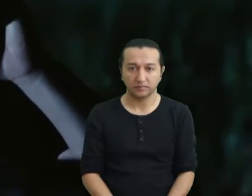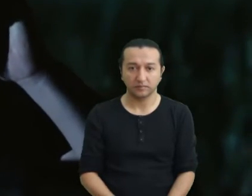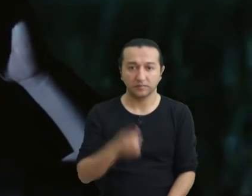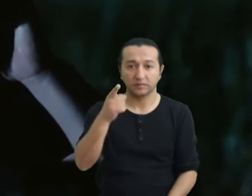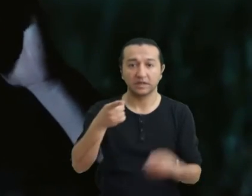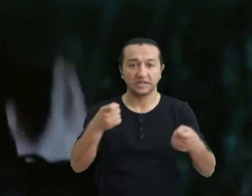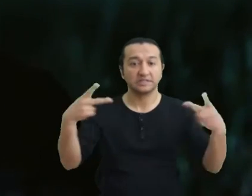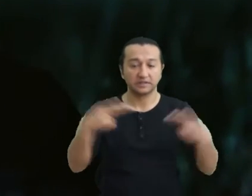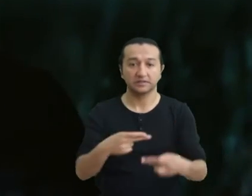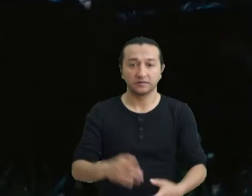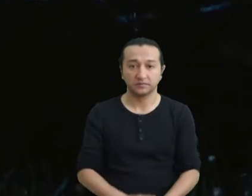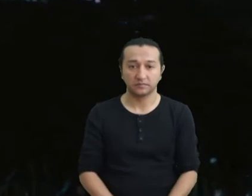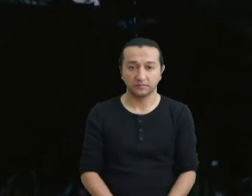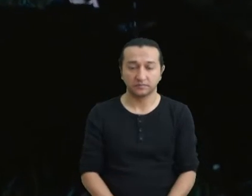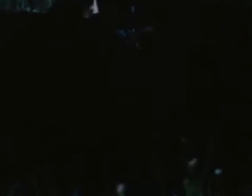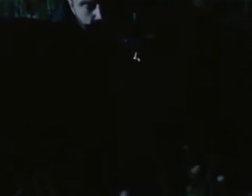Ateşi kesin.